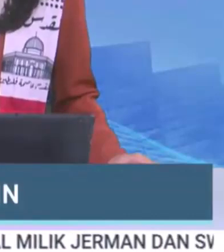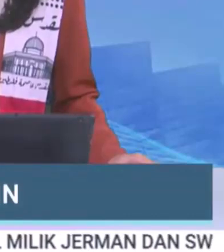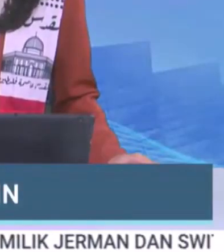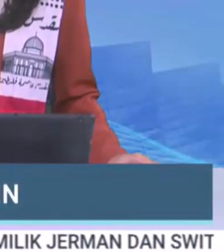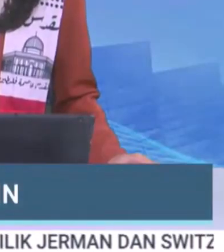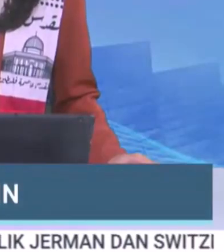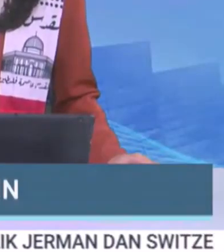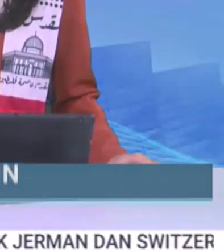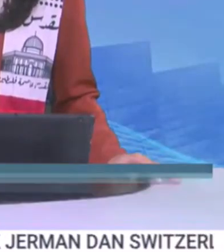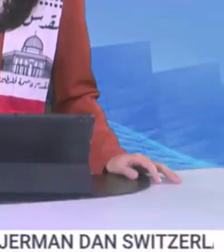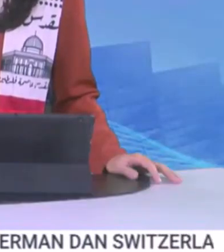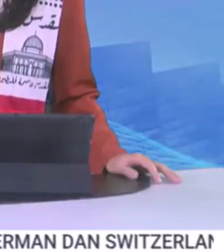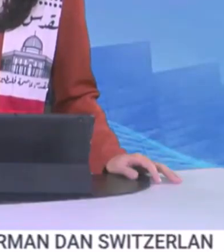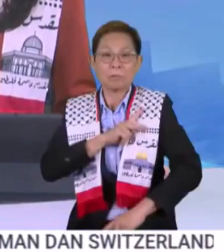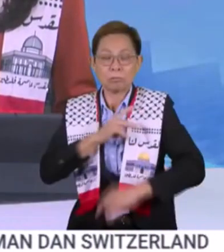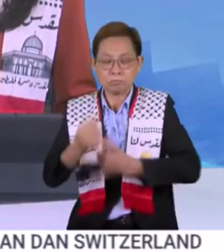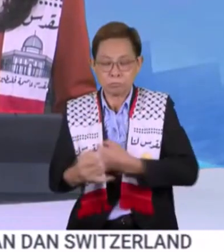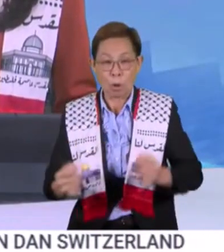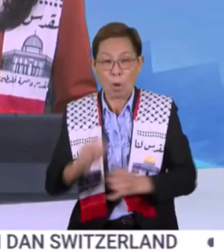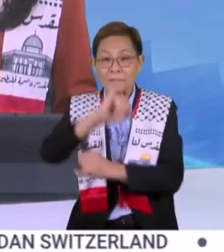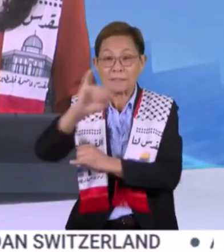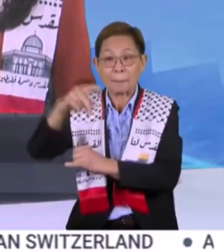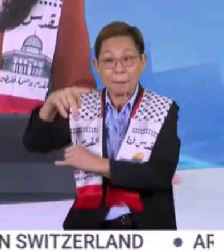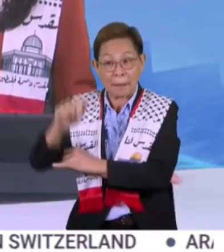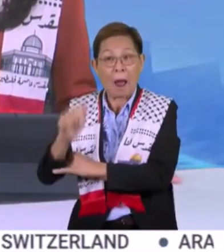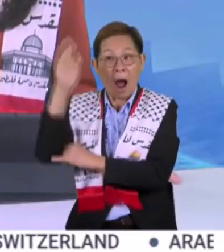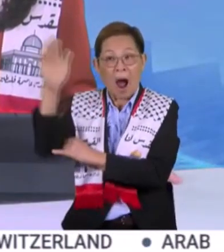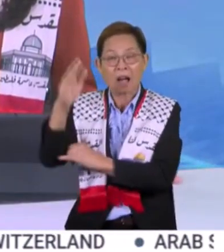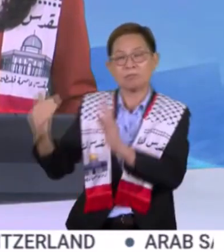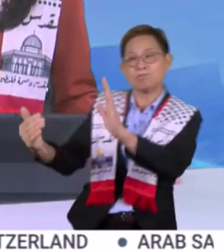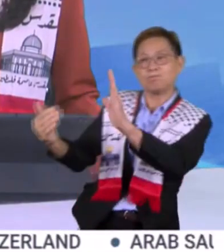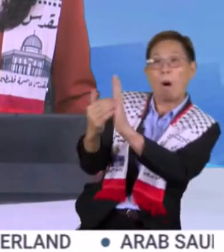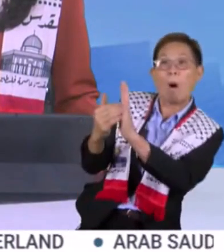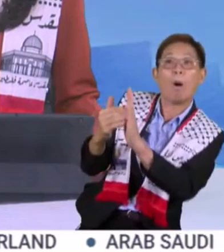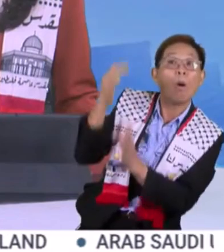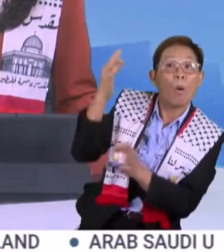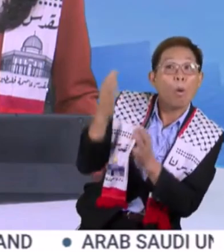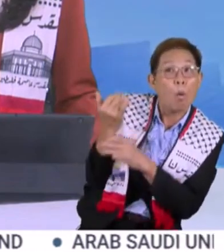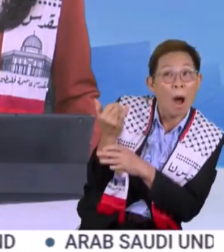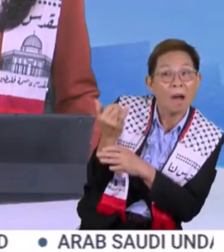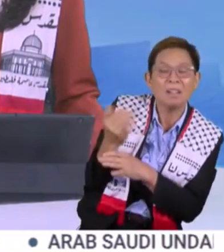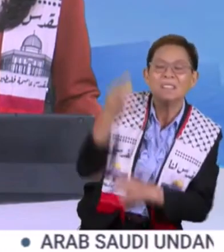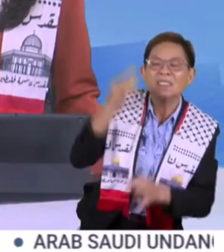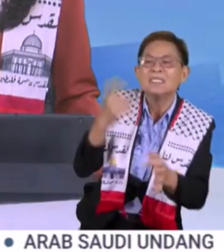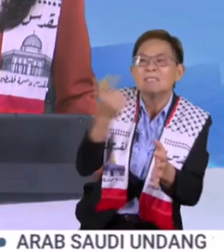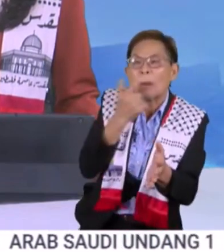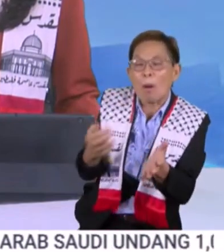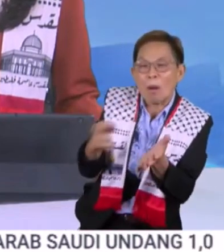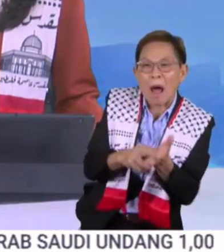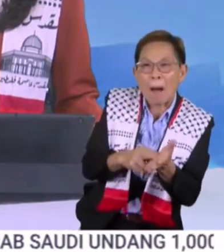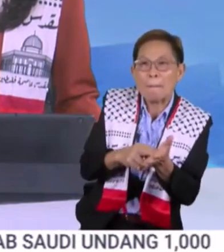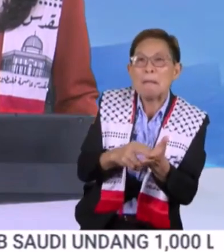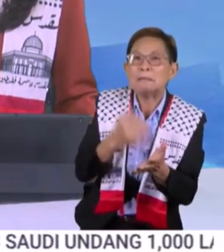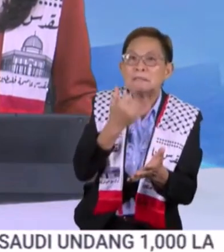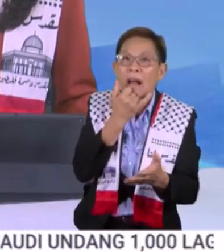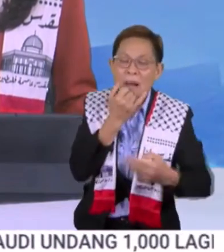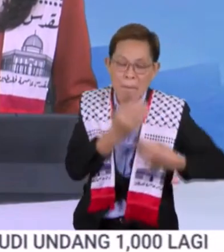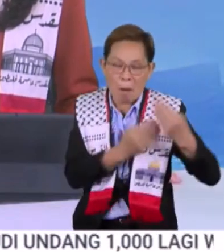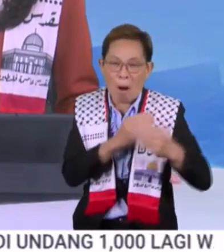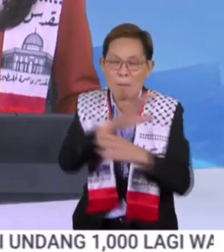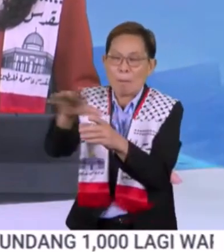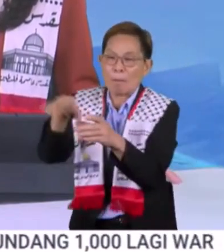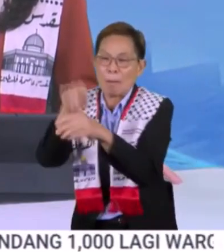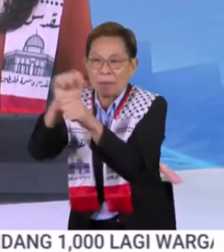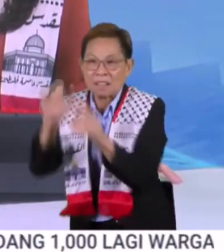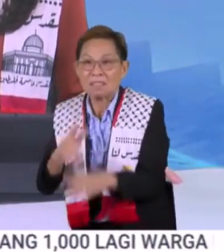kenaikan pangkat ketua jabatan perkhidmatan awam akan disekat jika tidak laporkan kes salah laku membabitkan